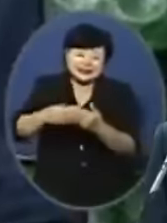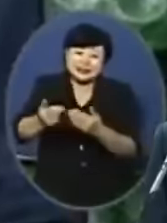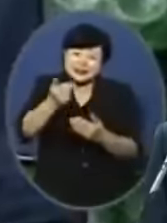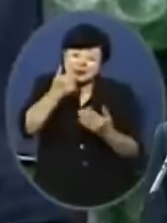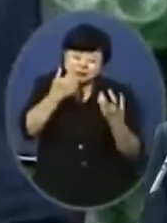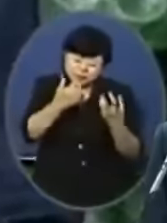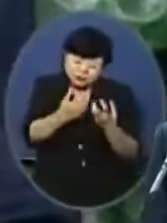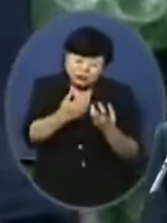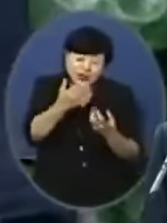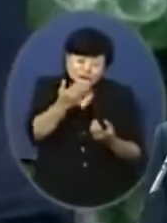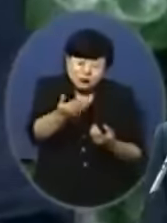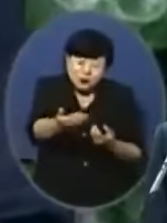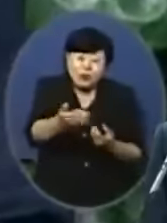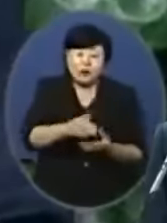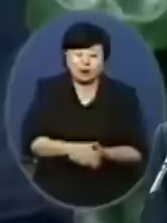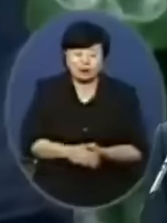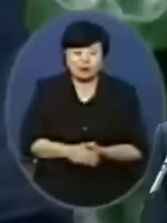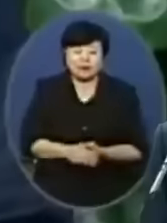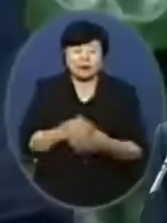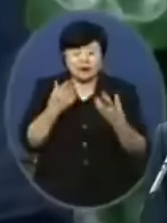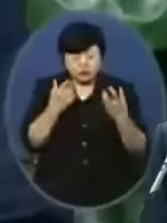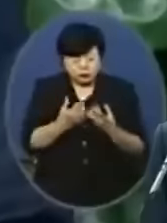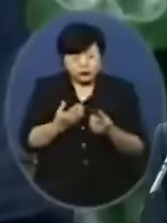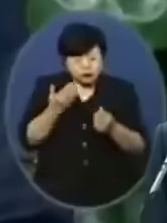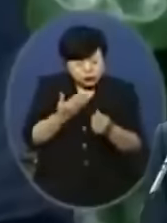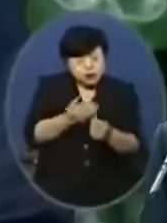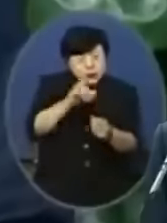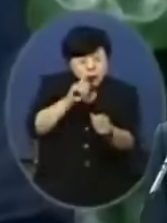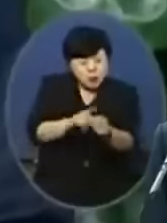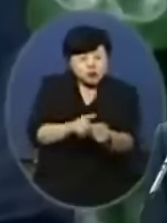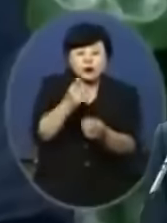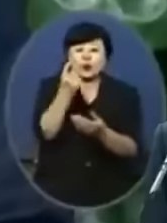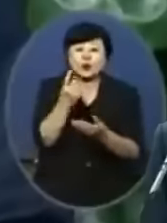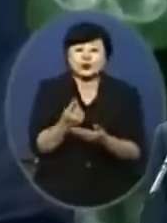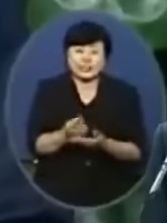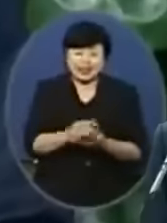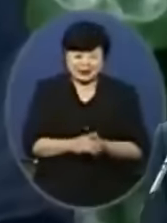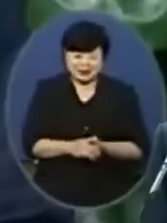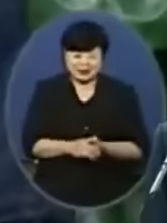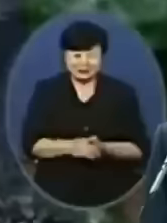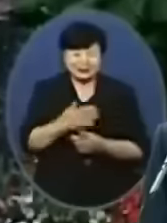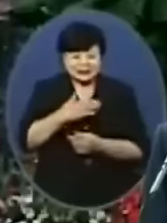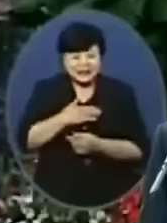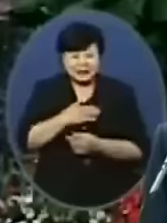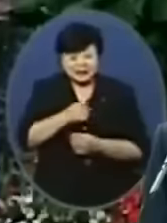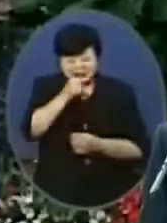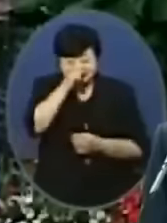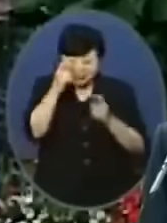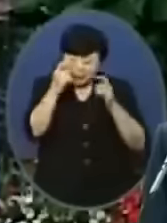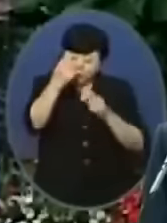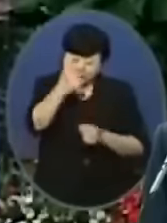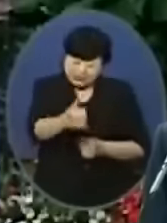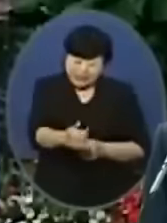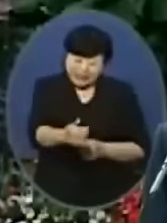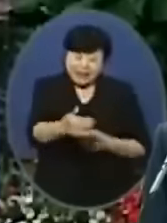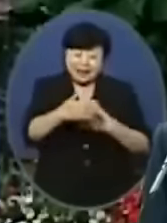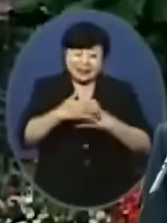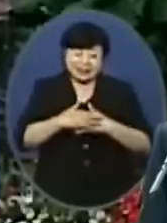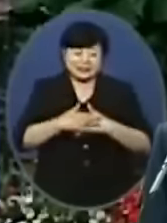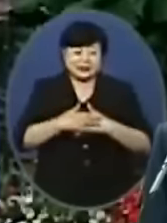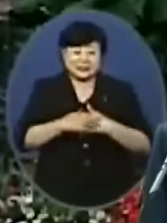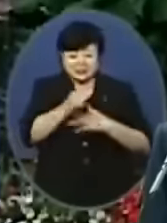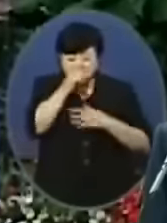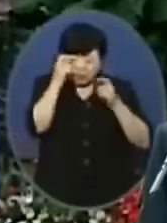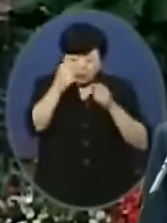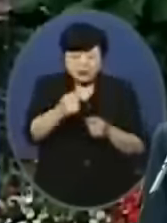생명을 얻게 하고 풍성히 얻게 하려 왔다. 나는 선한 목자라.